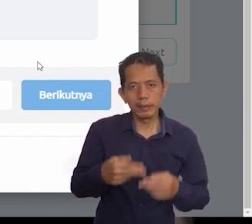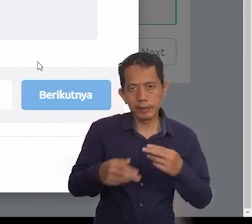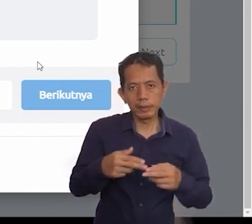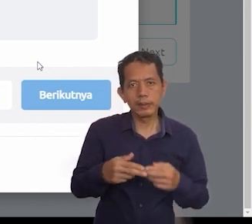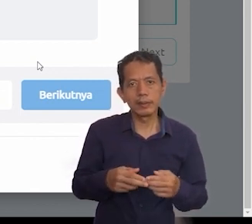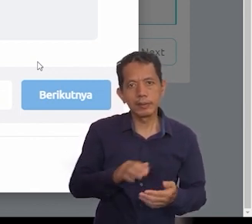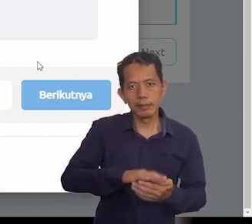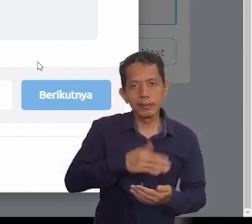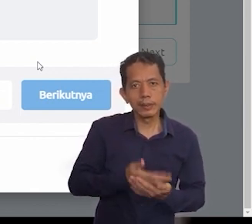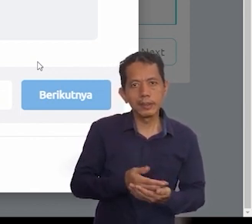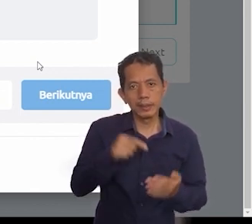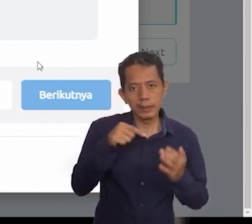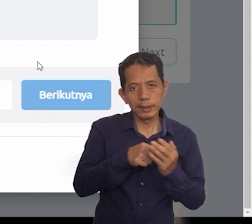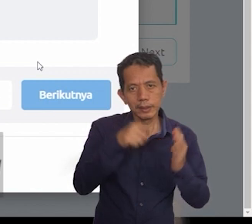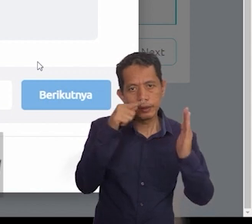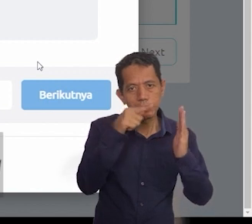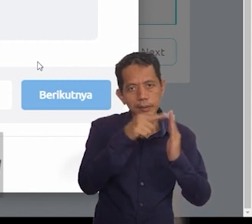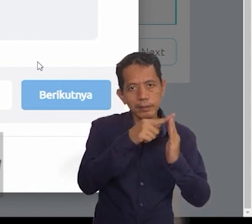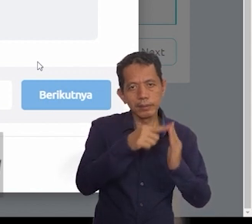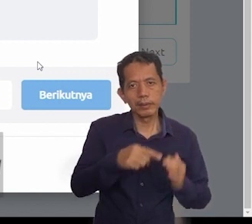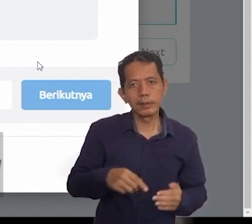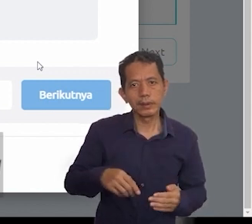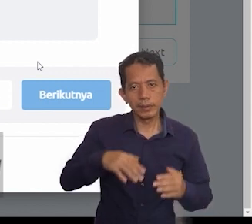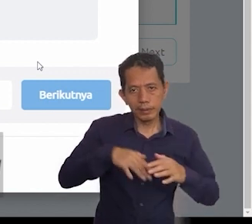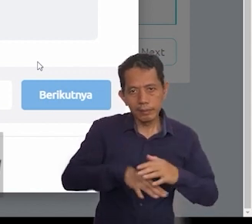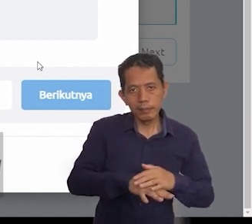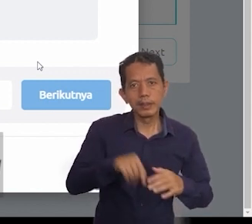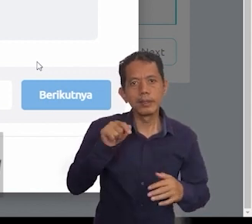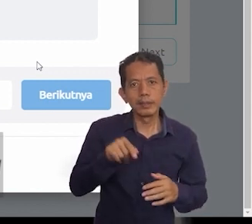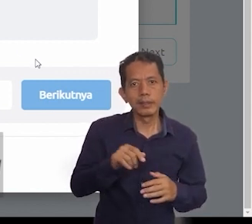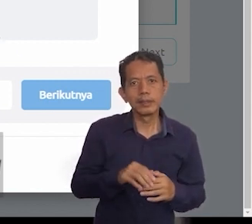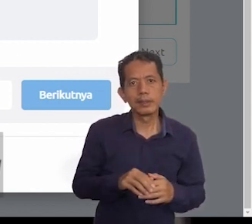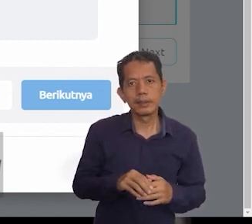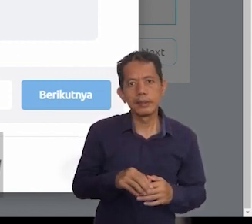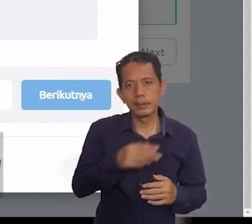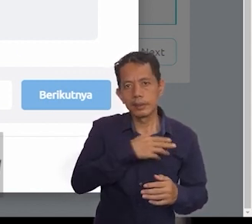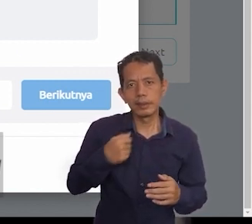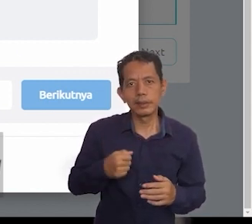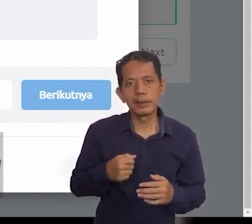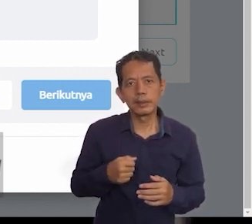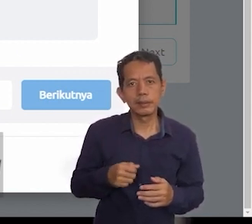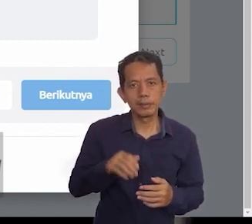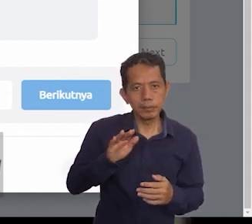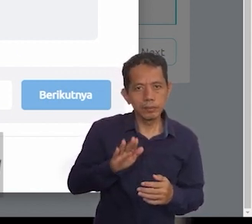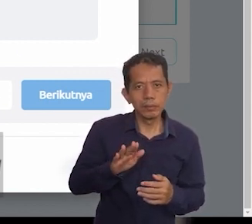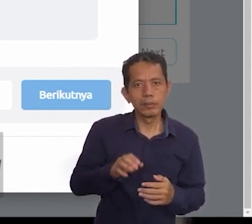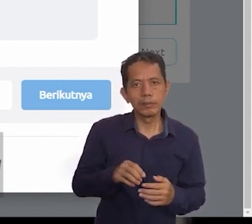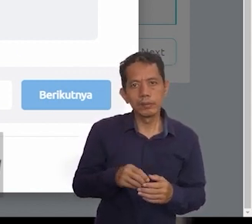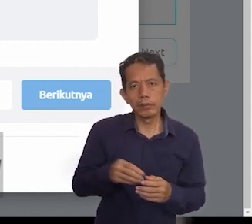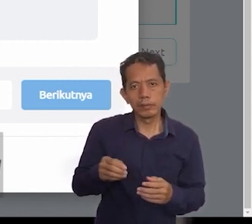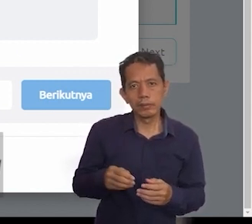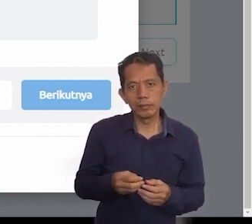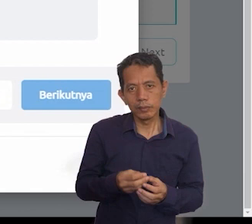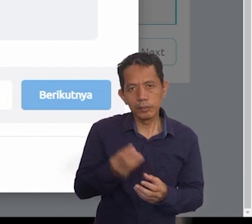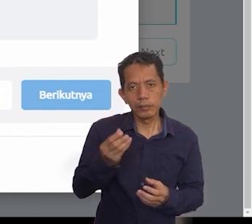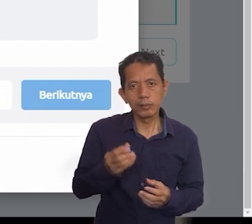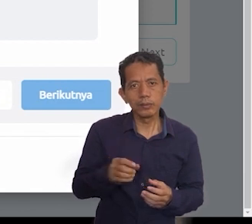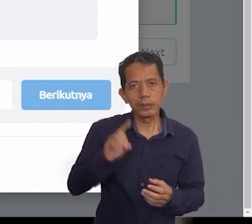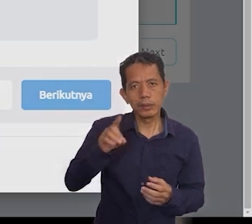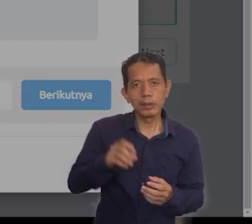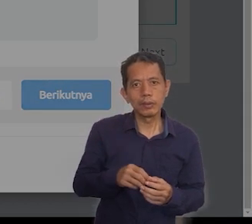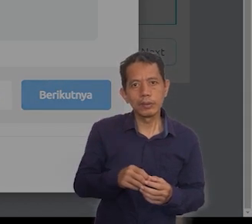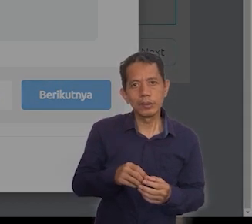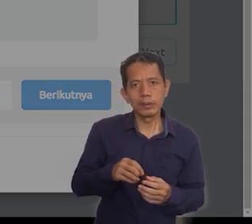tombol simpan ini dan tunggu sampai muncul dialog box seperti ini